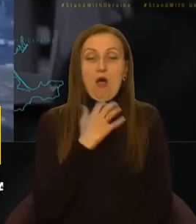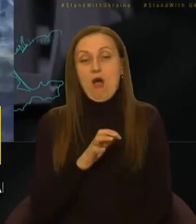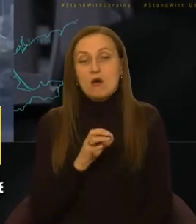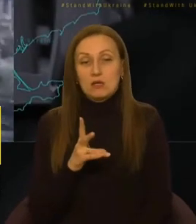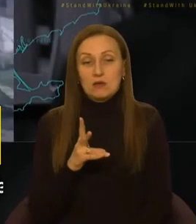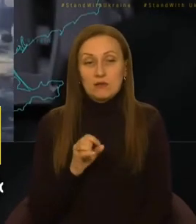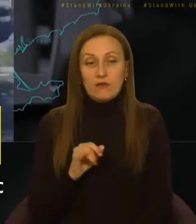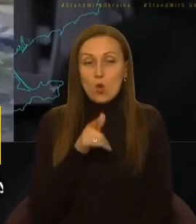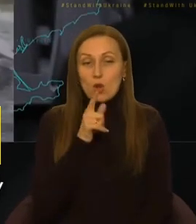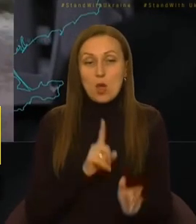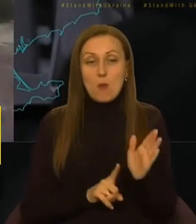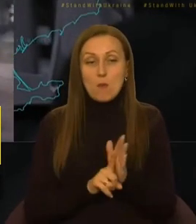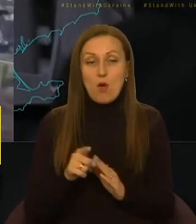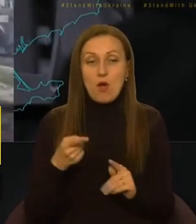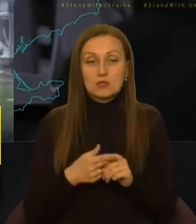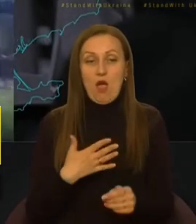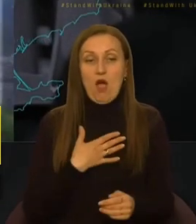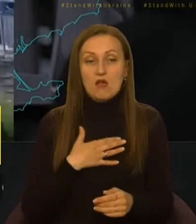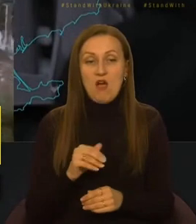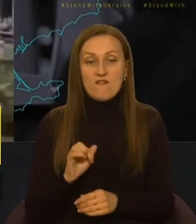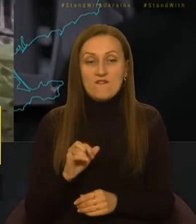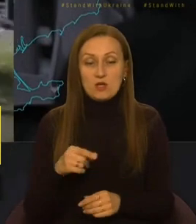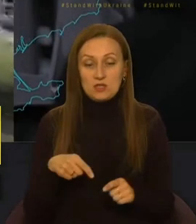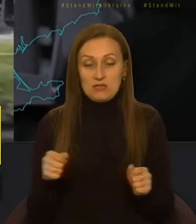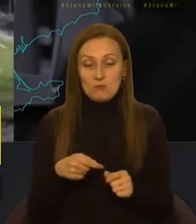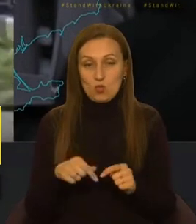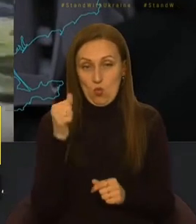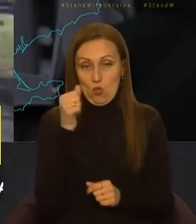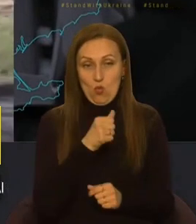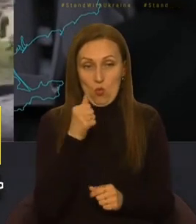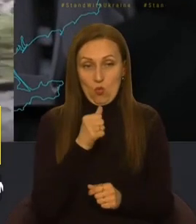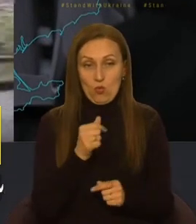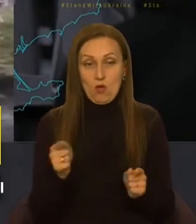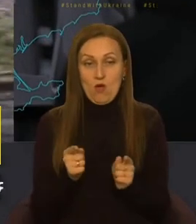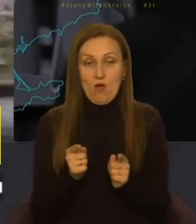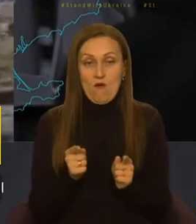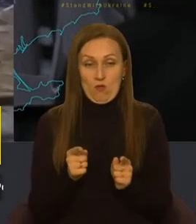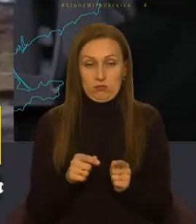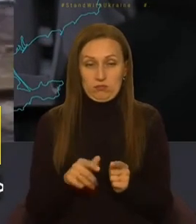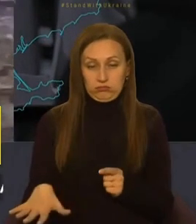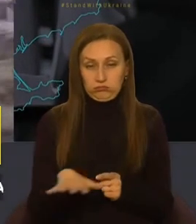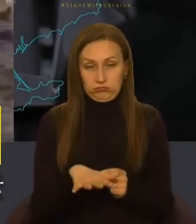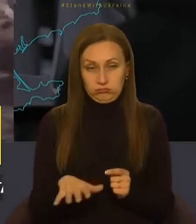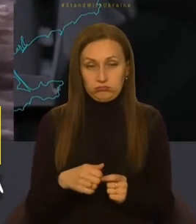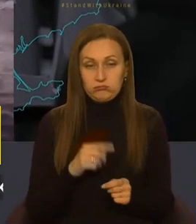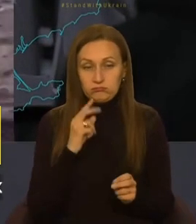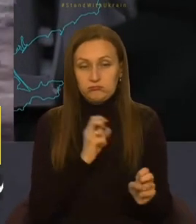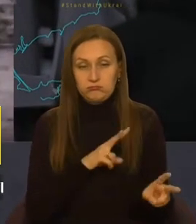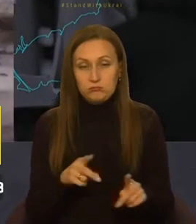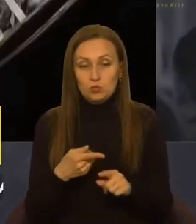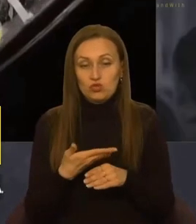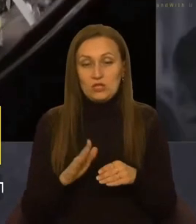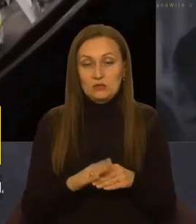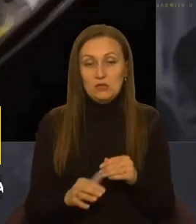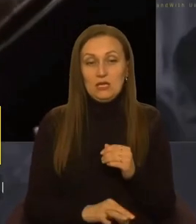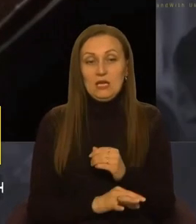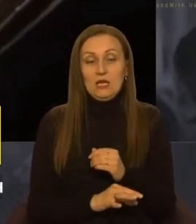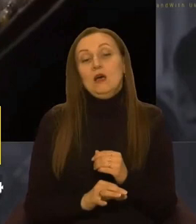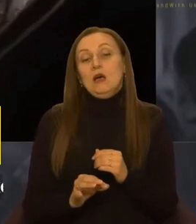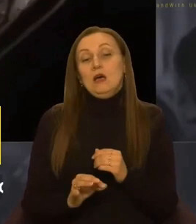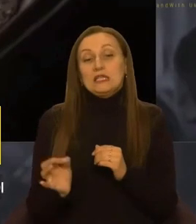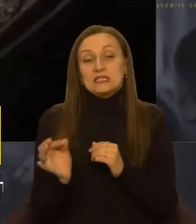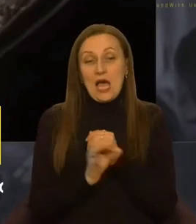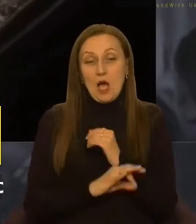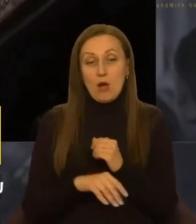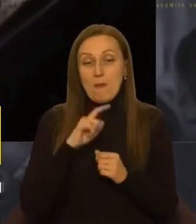навіть коли почалася ця активна фаза ще взимку цього року. Звузилася ділянка фронту, ми зараз контролюємо цю частину західної